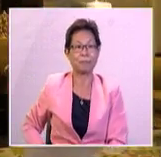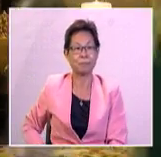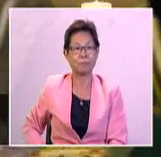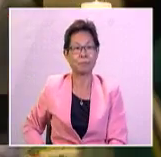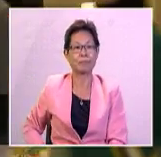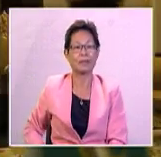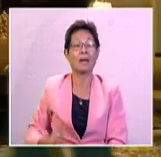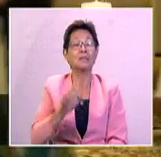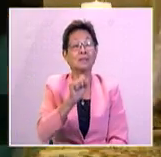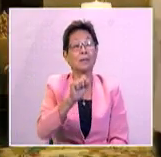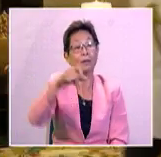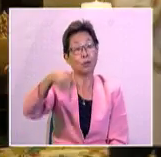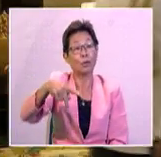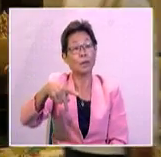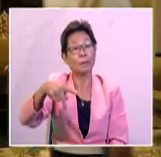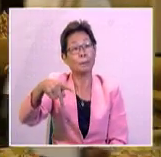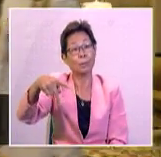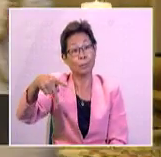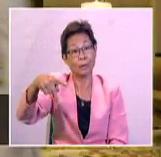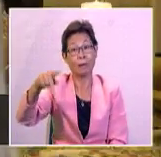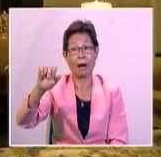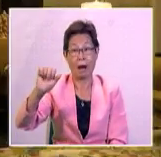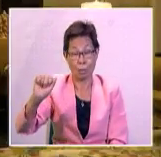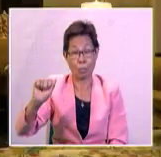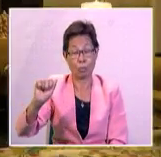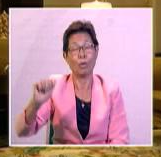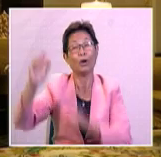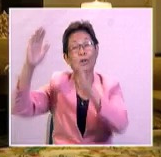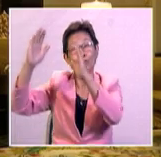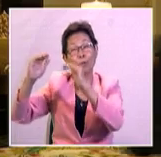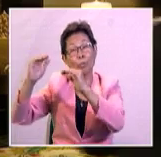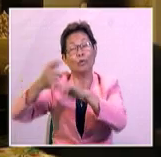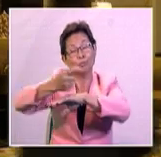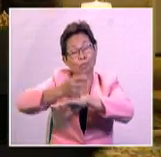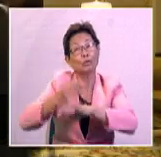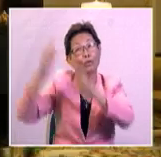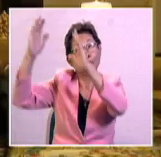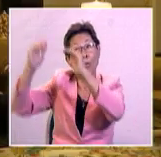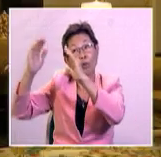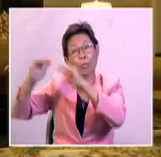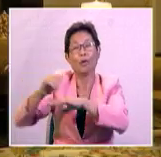Agong dan semoga kita tradisi dan juga